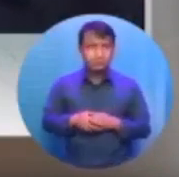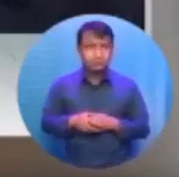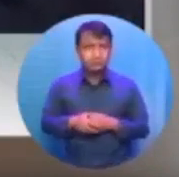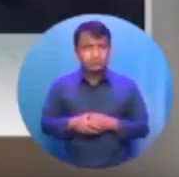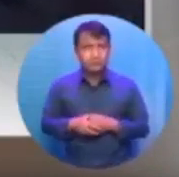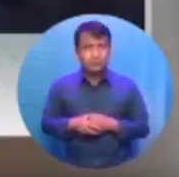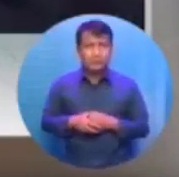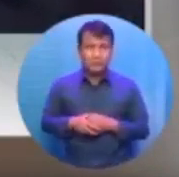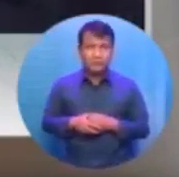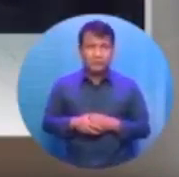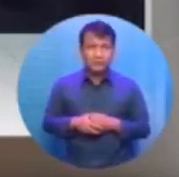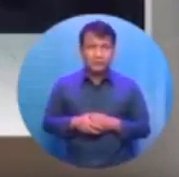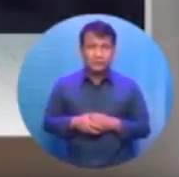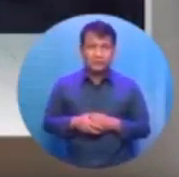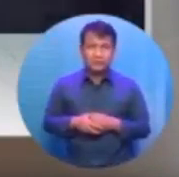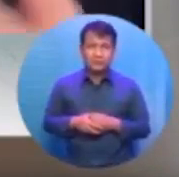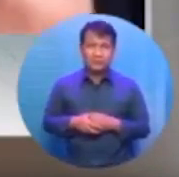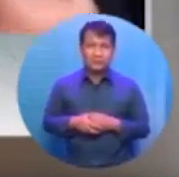sa palagay mo?